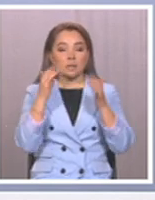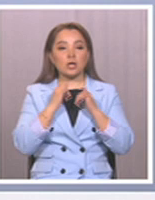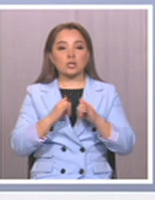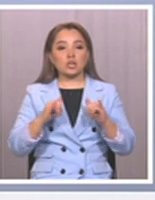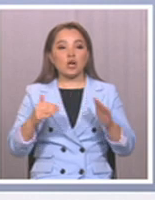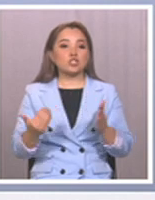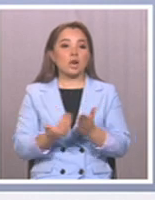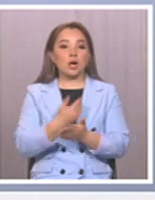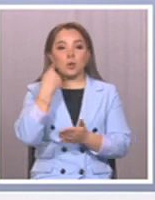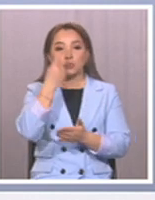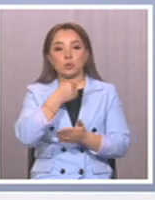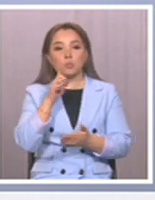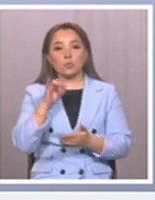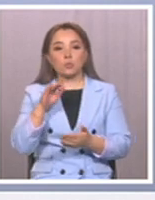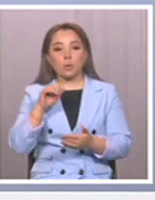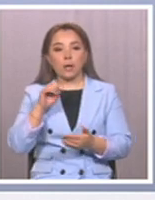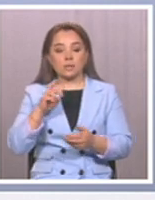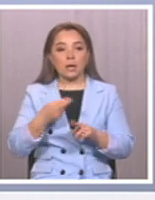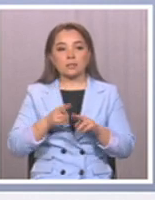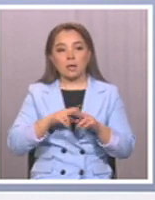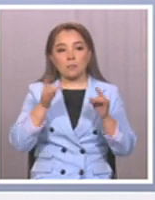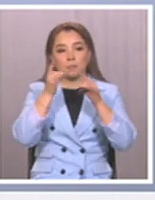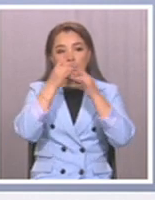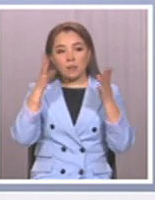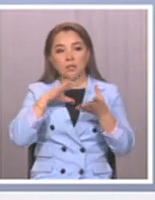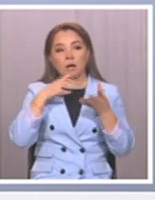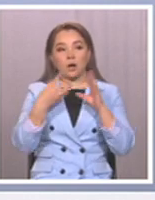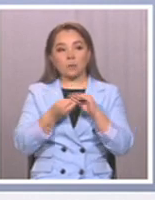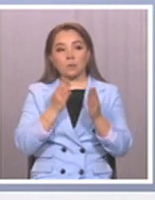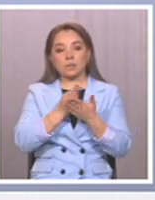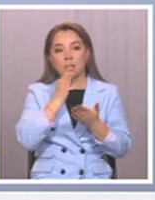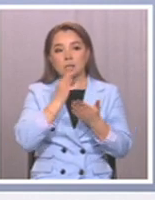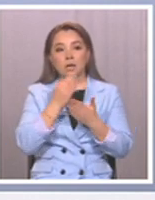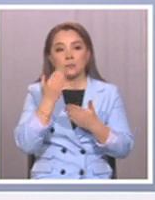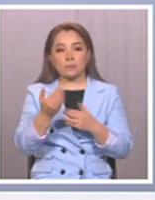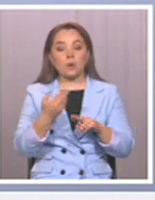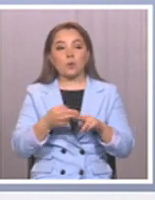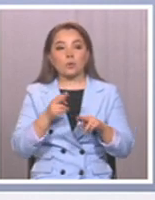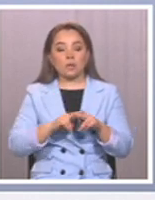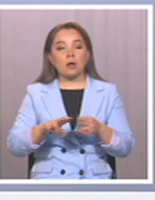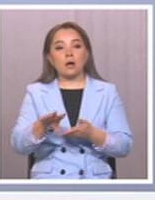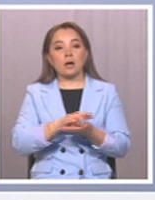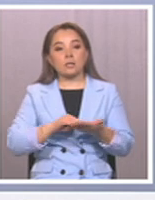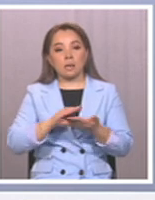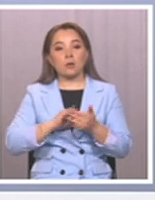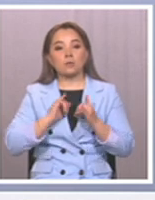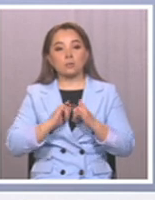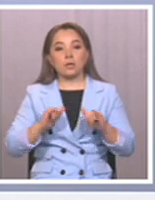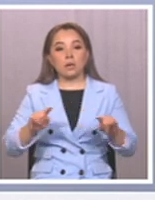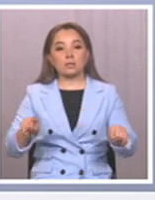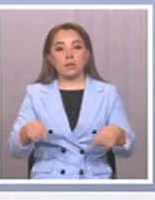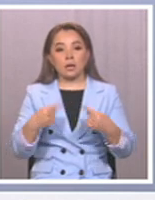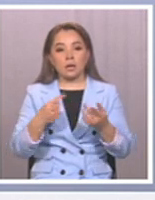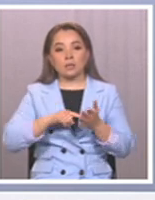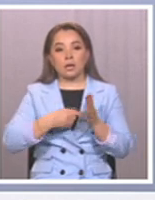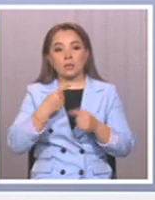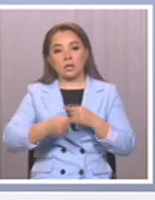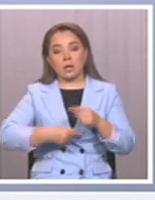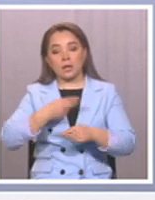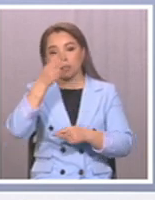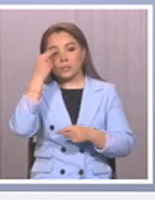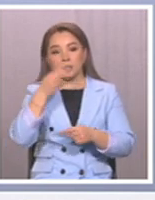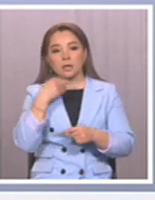түрі буржуазиялық мәдениет қалыптасқан болатын. Және қайта өрлеу дәуірі де осы